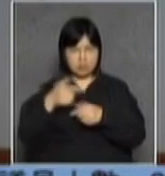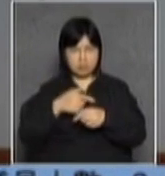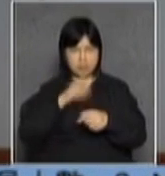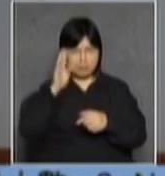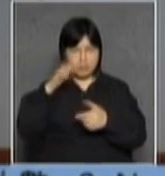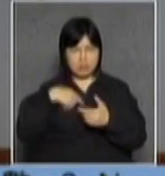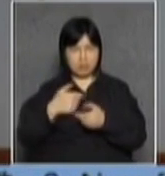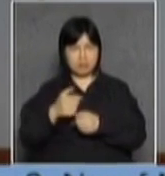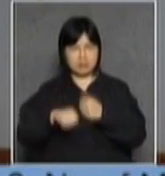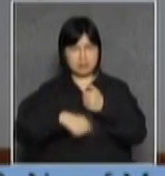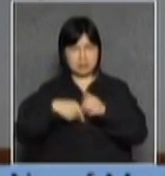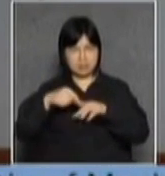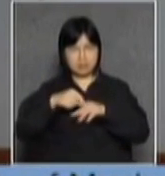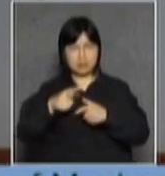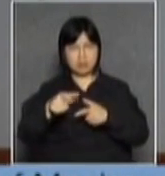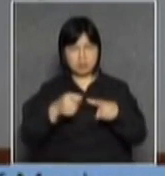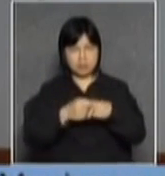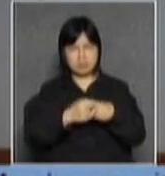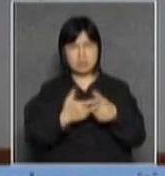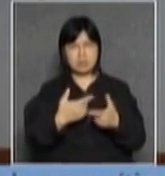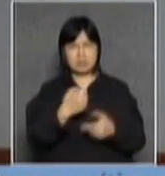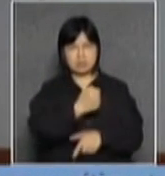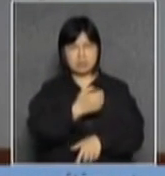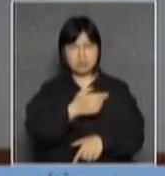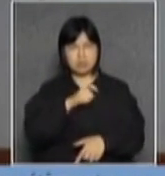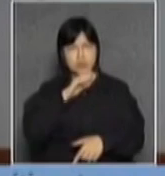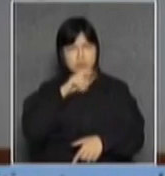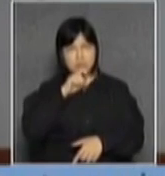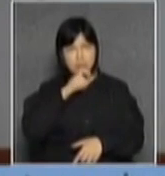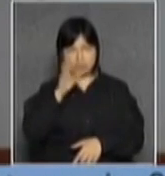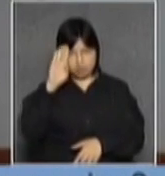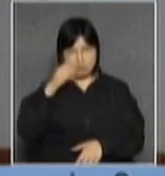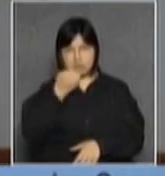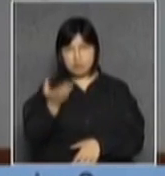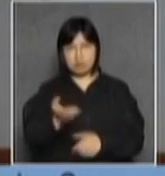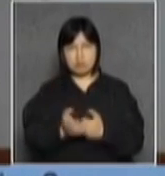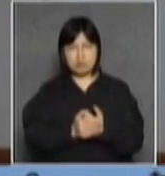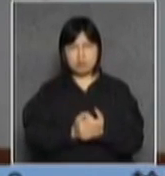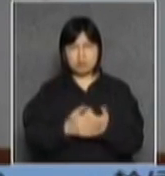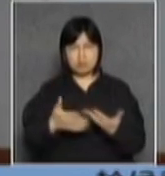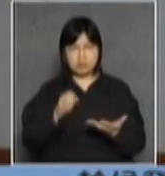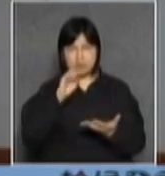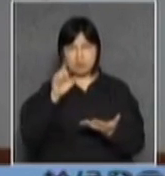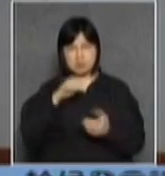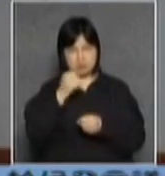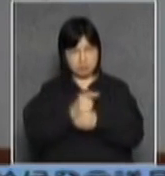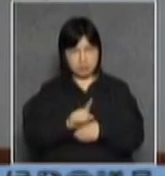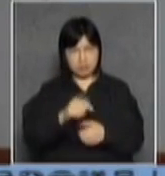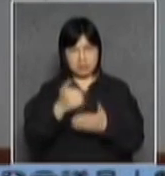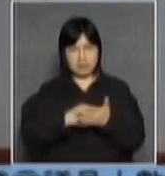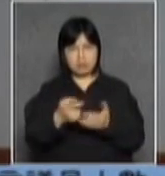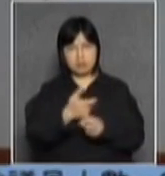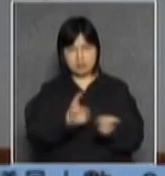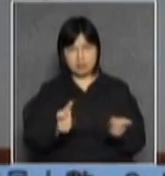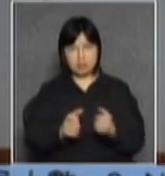理呀，或者公司喺度啊。我希望佢哋申報啦，如果有就嗱，我點解今日喺度講咧？我扣佢人工，